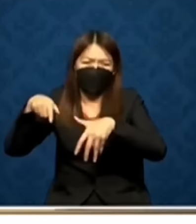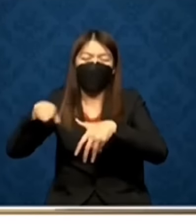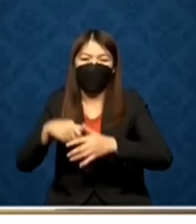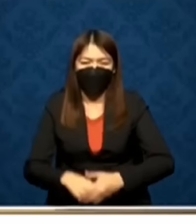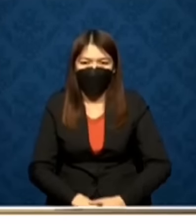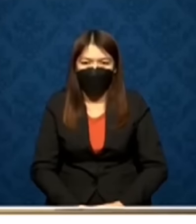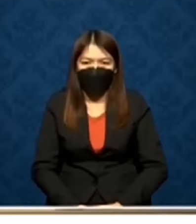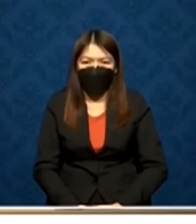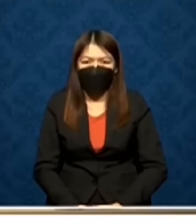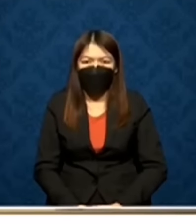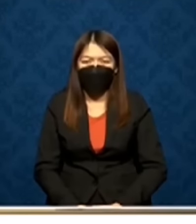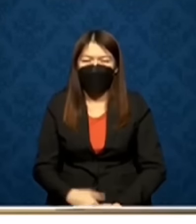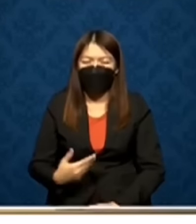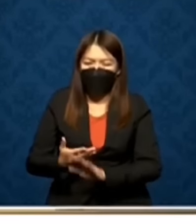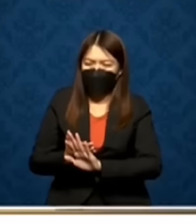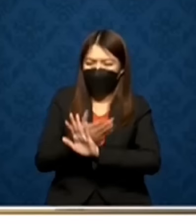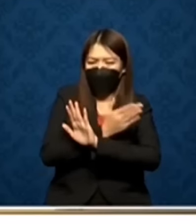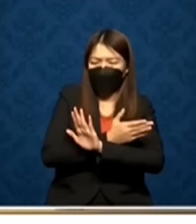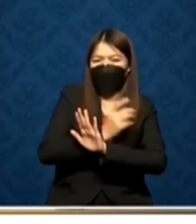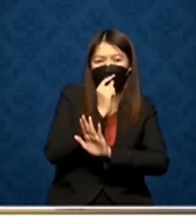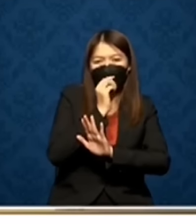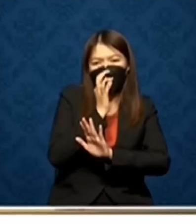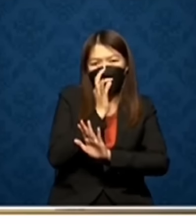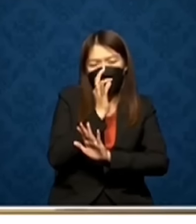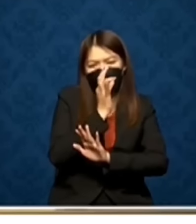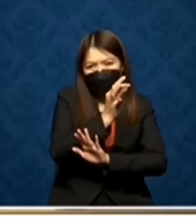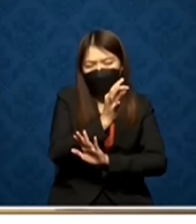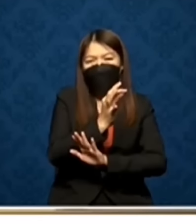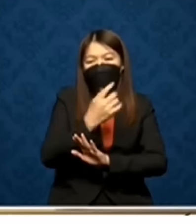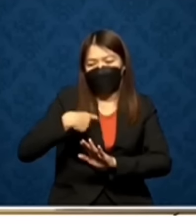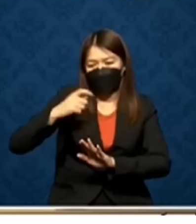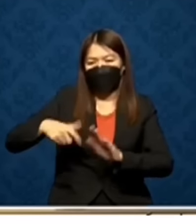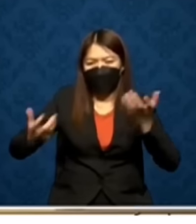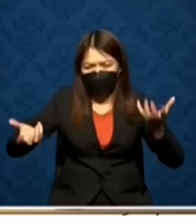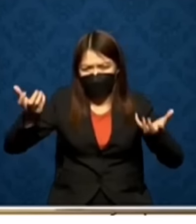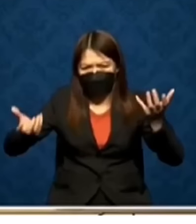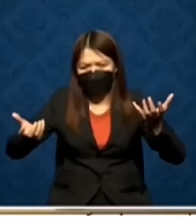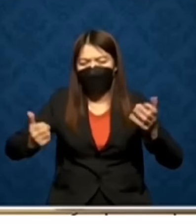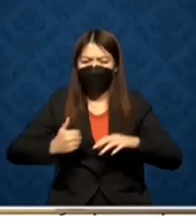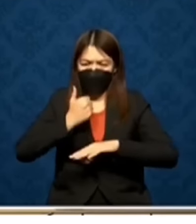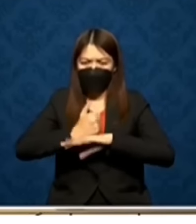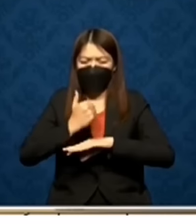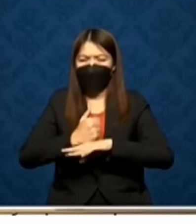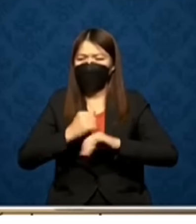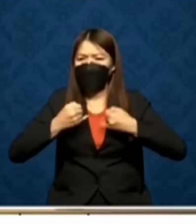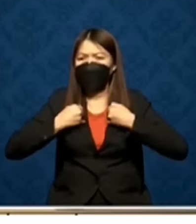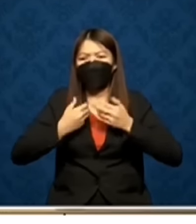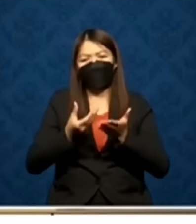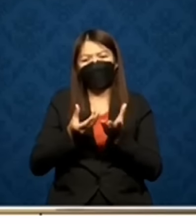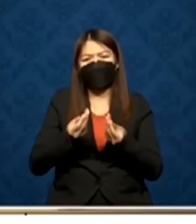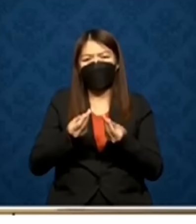ก่อนหน้านั้นถ้าไปฟ้องศาลยุติธรรมคนครอบครองที่ดินเขาต้องจ่ายเงินนะ